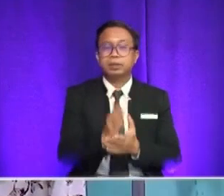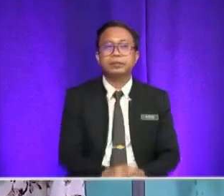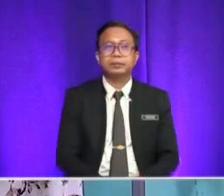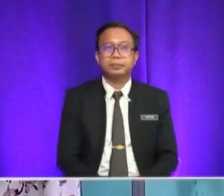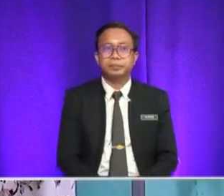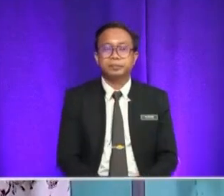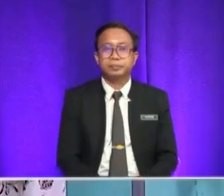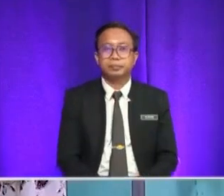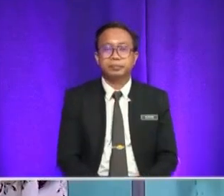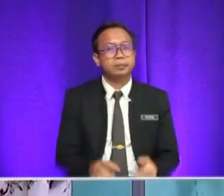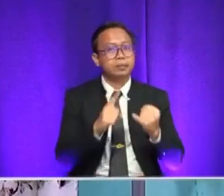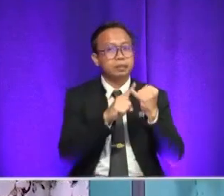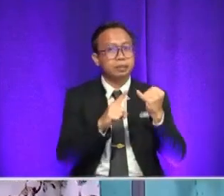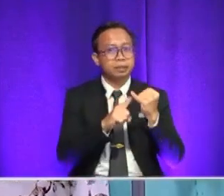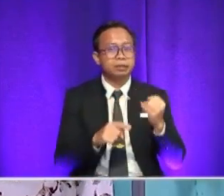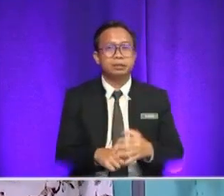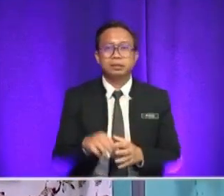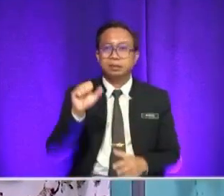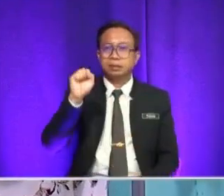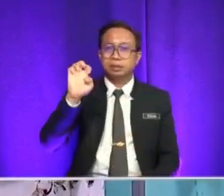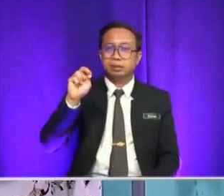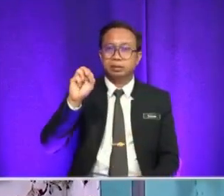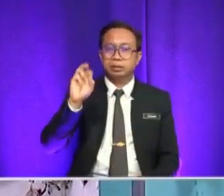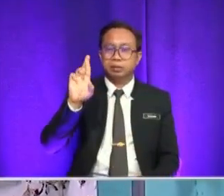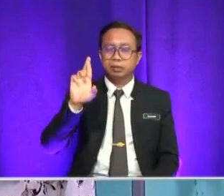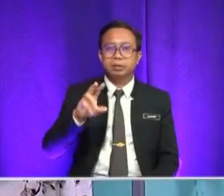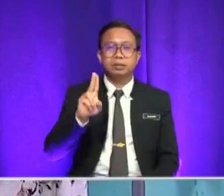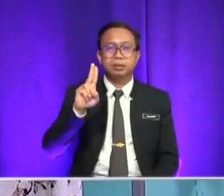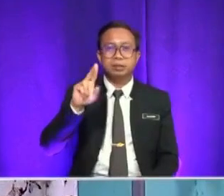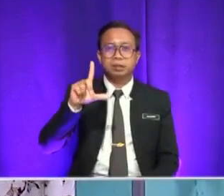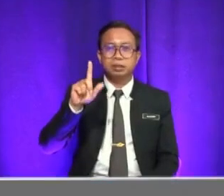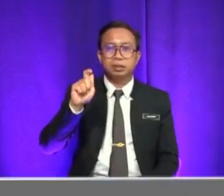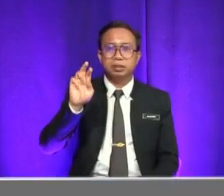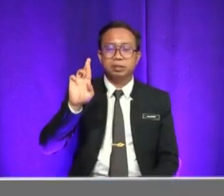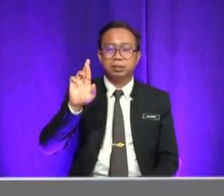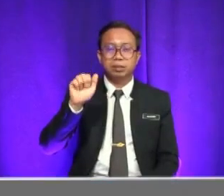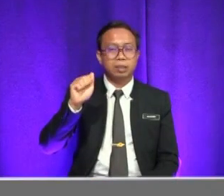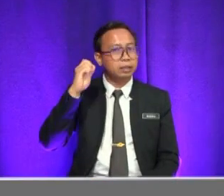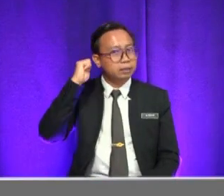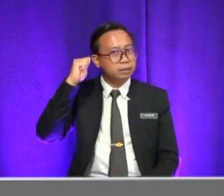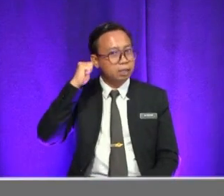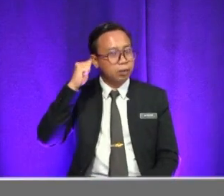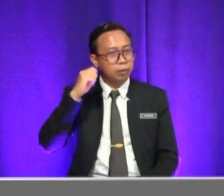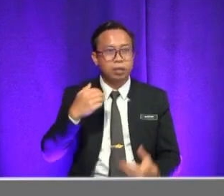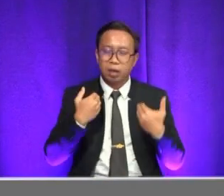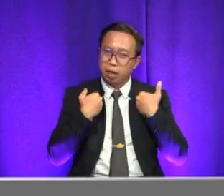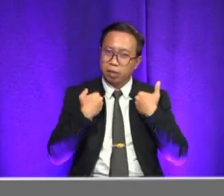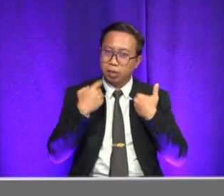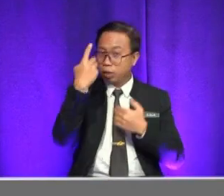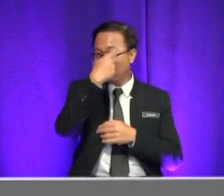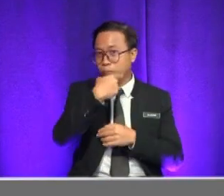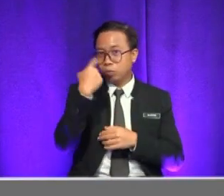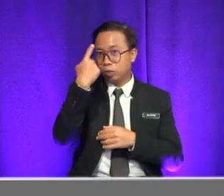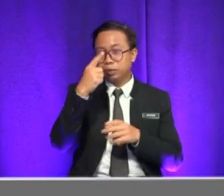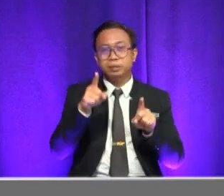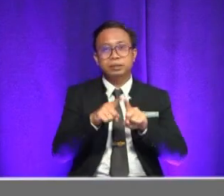Boleh, cikgu. Okey, akhir sekali adalah sensor ultrasound. Okey, yang ini adalah kalau kita nampak ada macam contoh muka macam